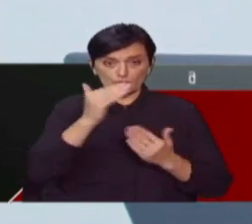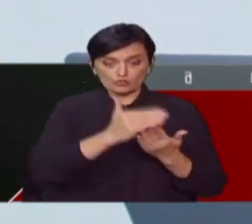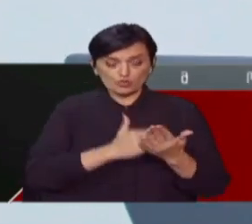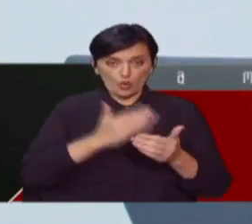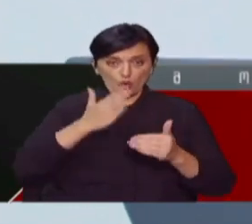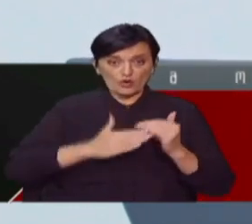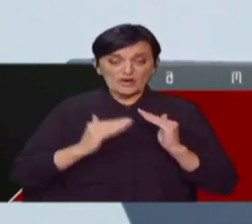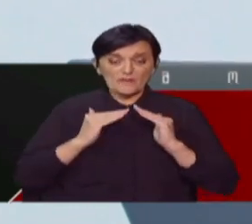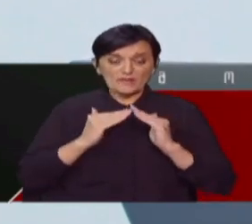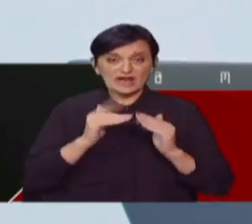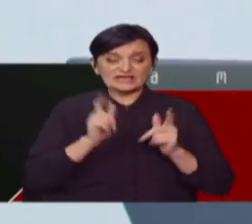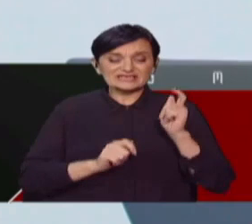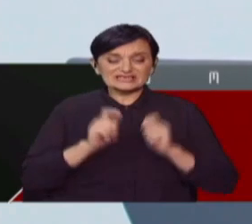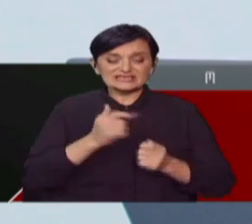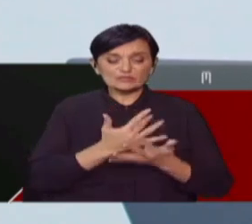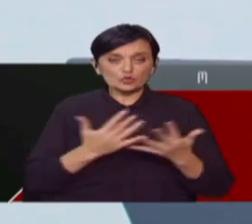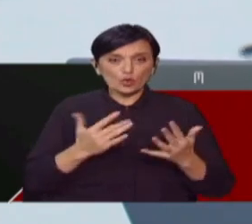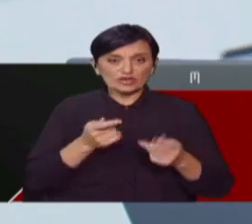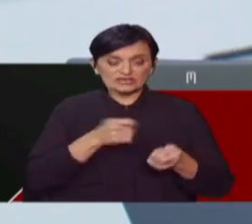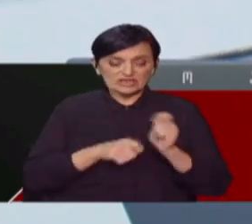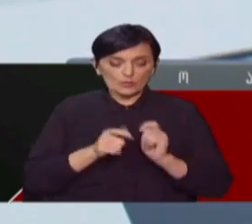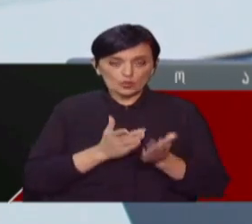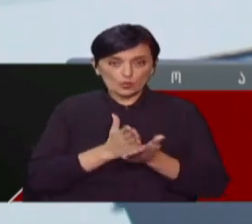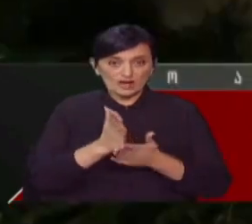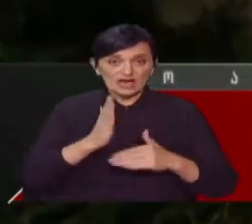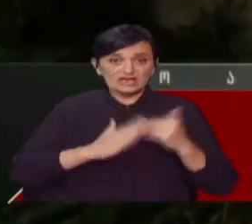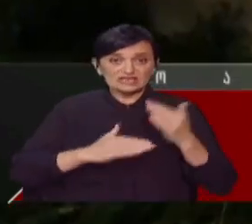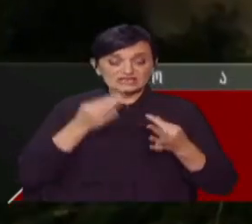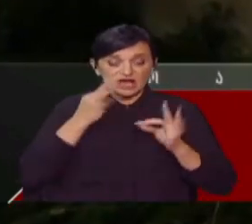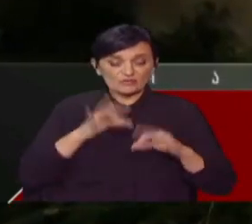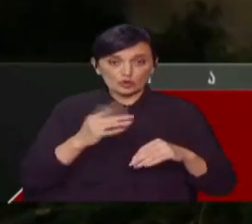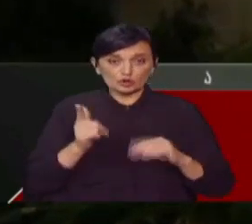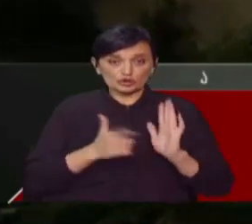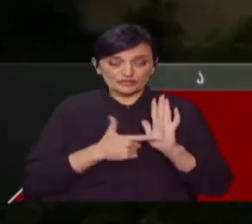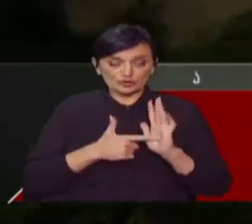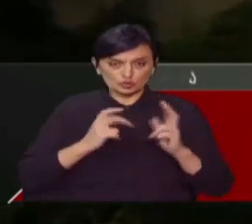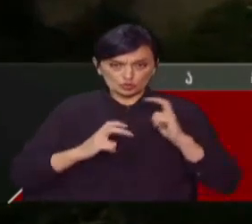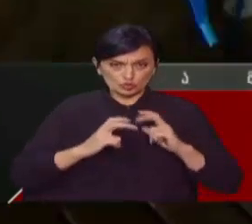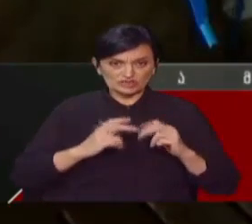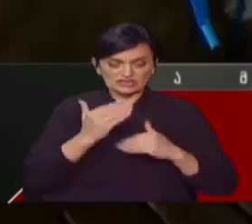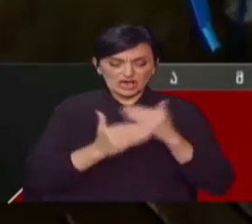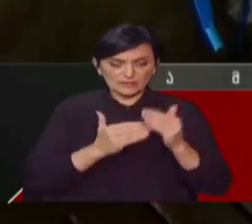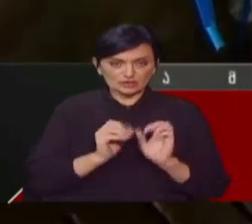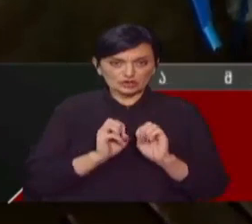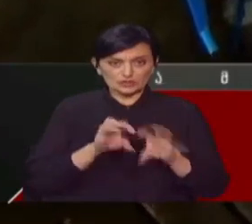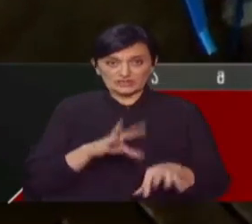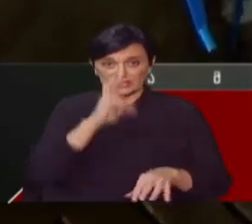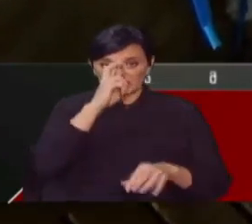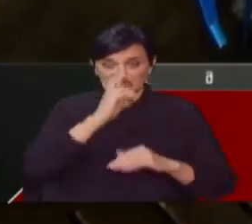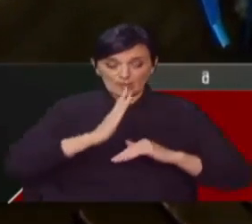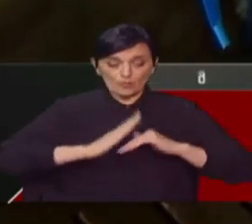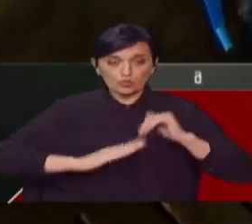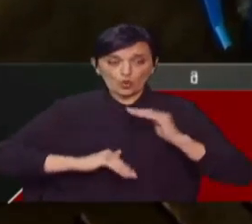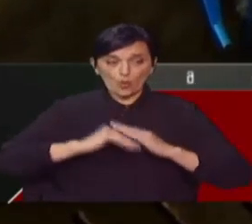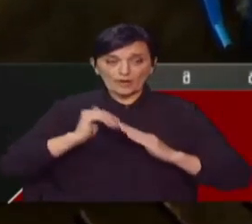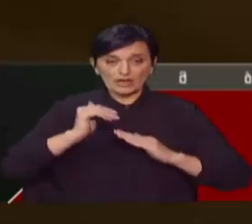დაამთავრა ფერმერობისა და რძის პროდუქტების წარმოების მიმართულებით საკვალიფიკაციო გამოცდები 7-ვე სტუდენტმა წარმატებით ჩააბარა და სახელმწიფო